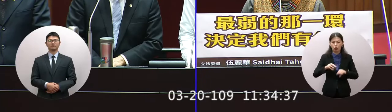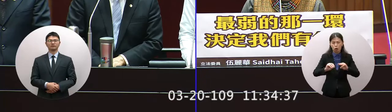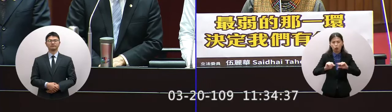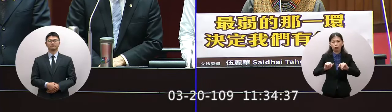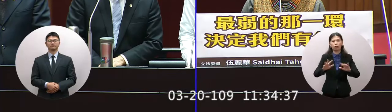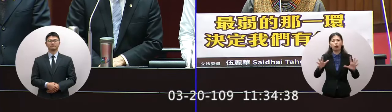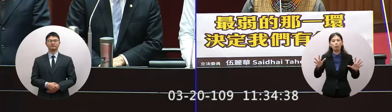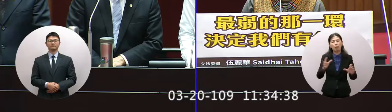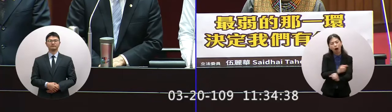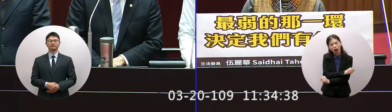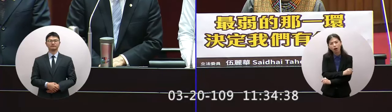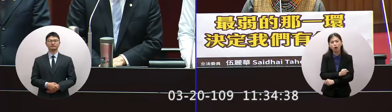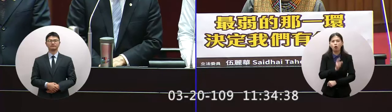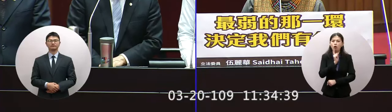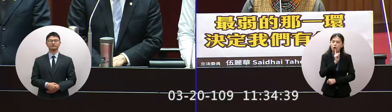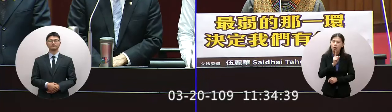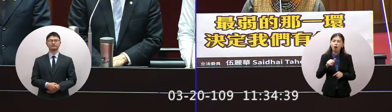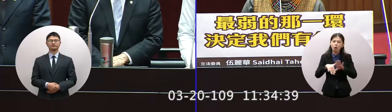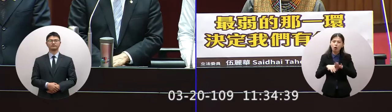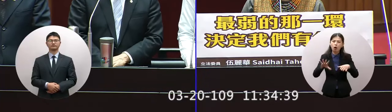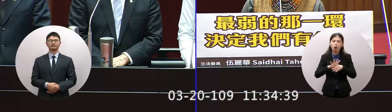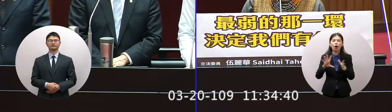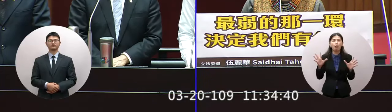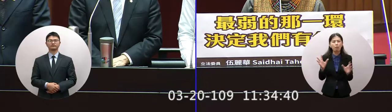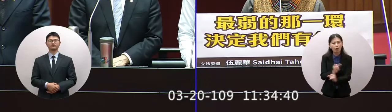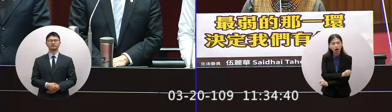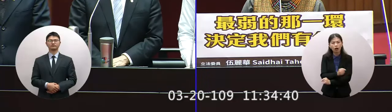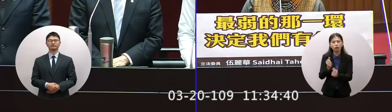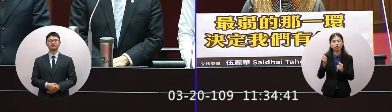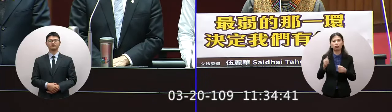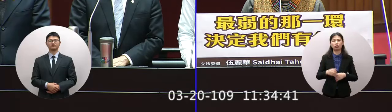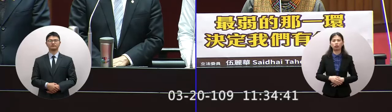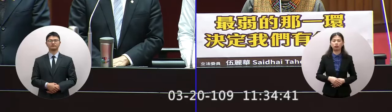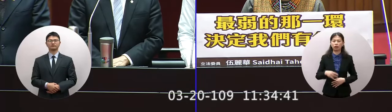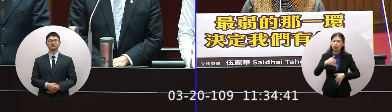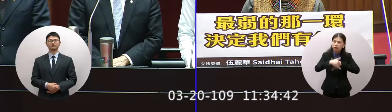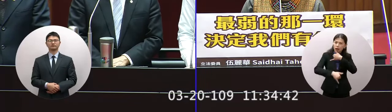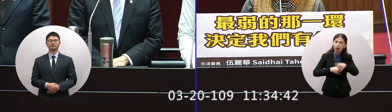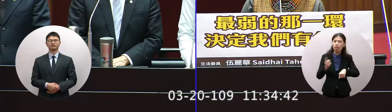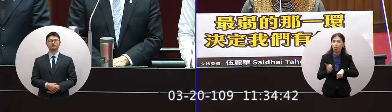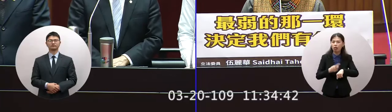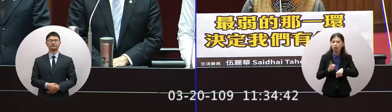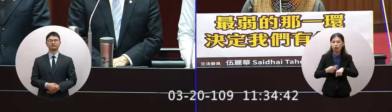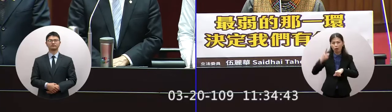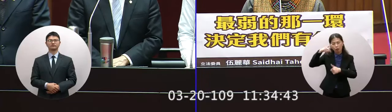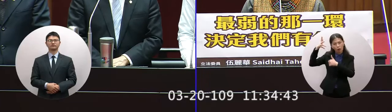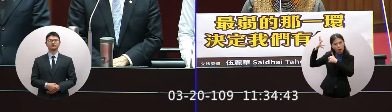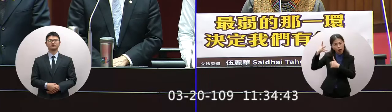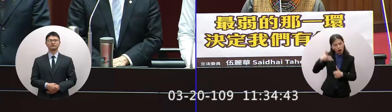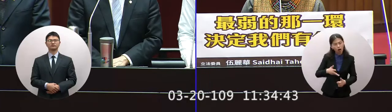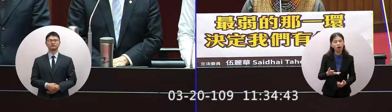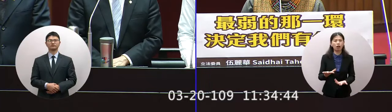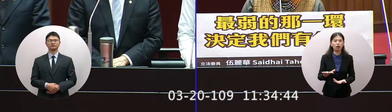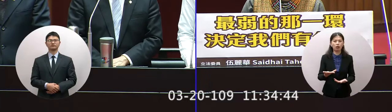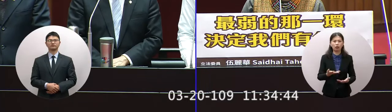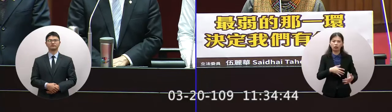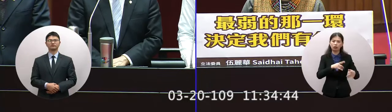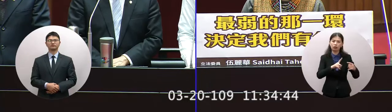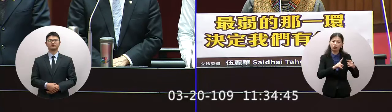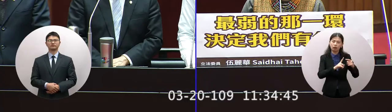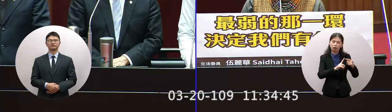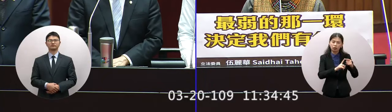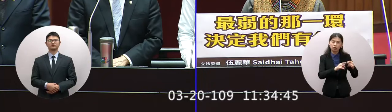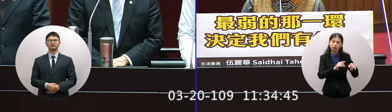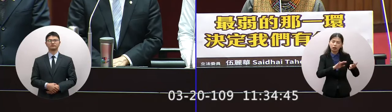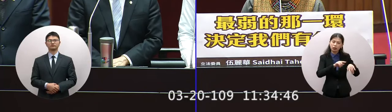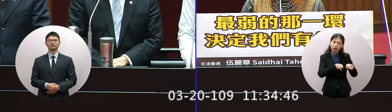流失，我们的语言文化都在流失，我们的生活习惯跟这个国家有很多的磨